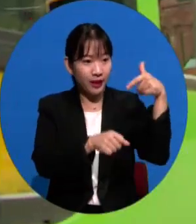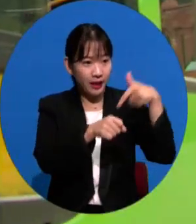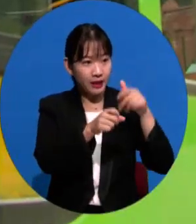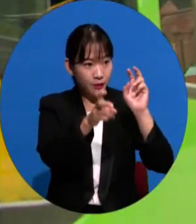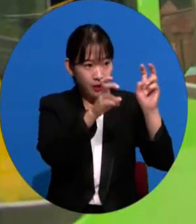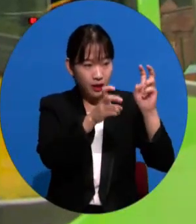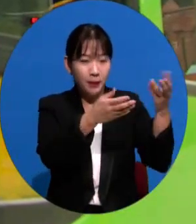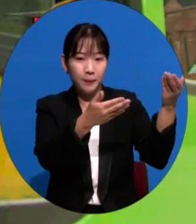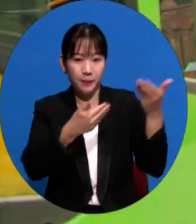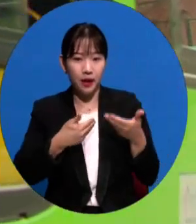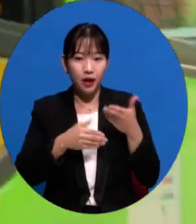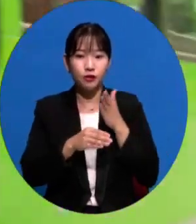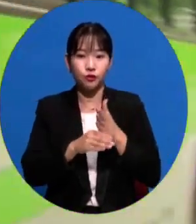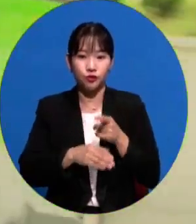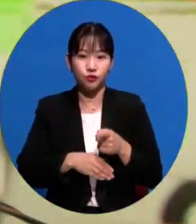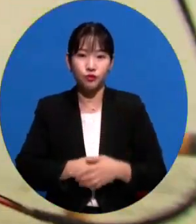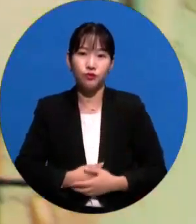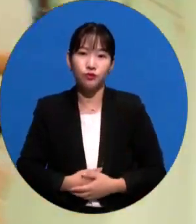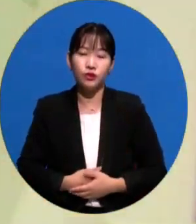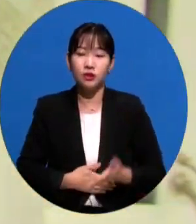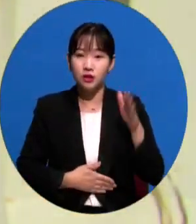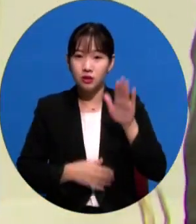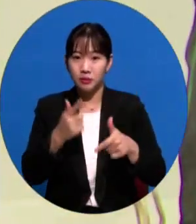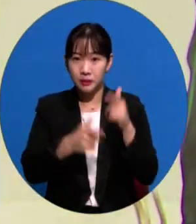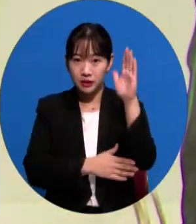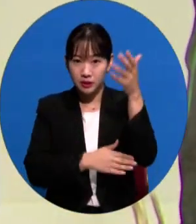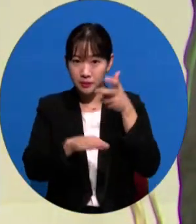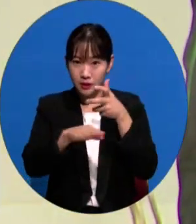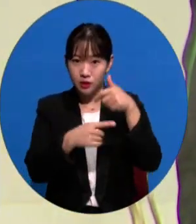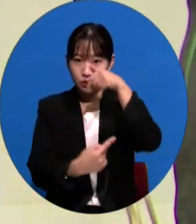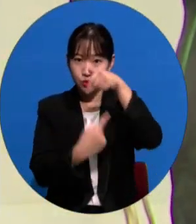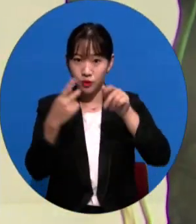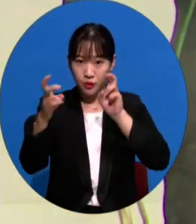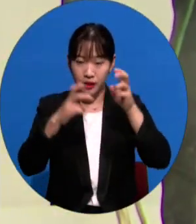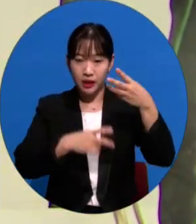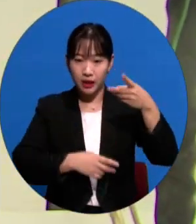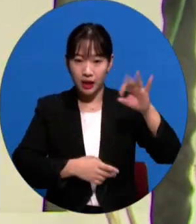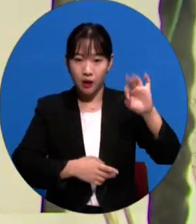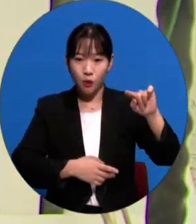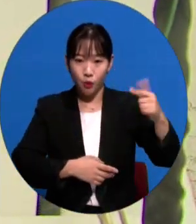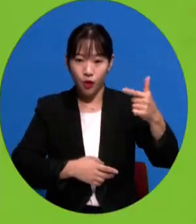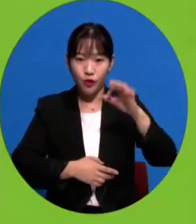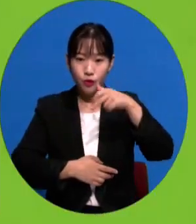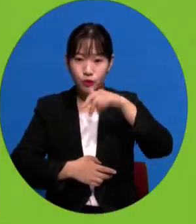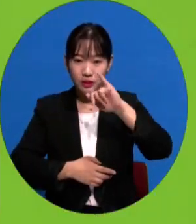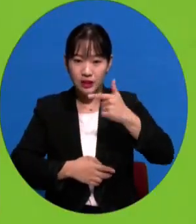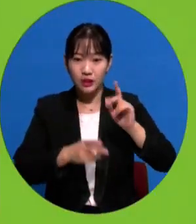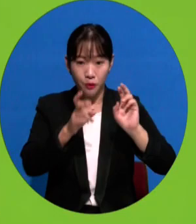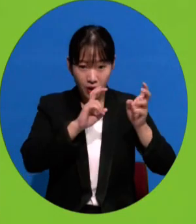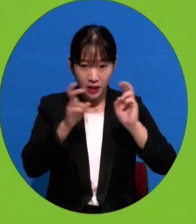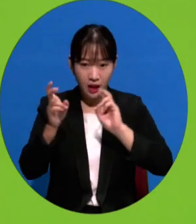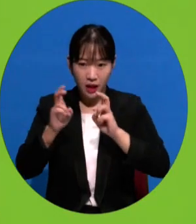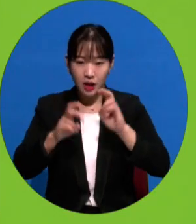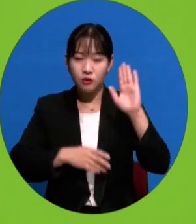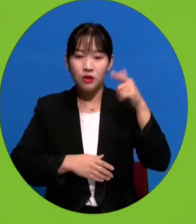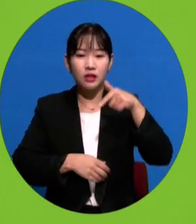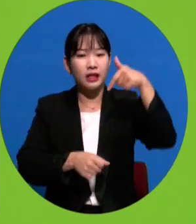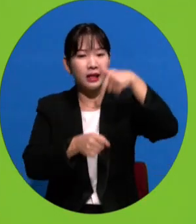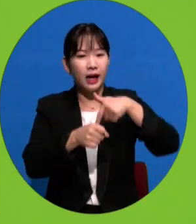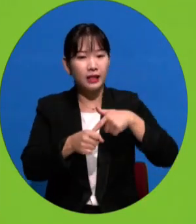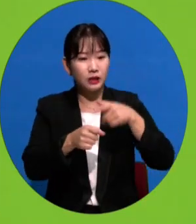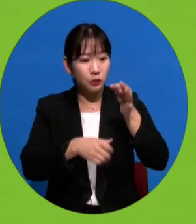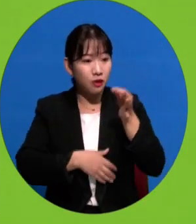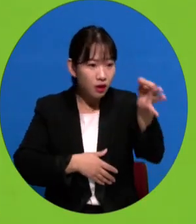업체로부터 공급받고 있습니다. 그런데 목포 시내버스 운영업체인 태원여객과 유진운수는 최근 압축 천연가스